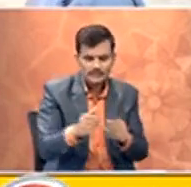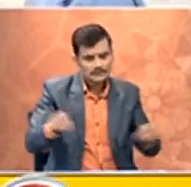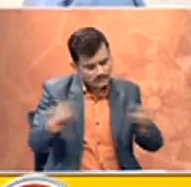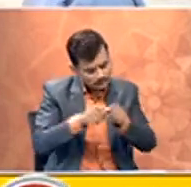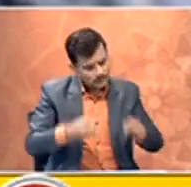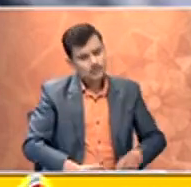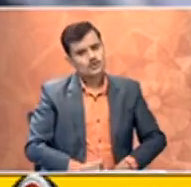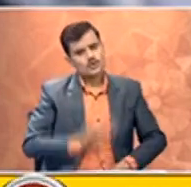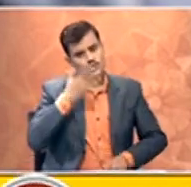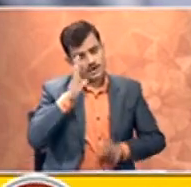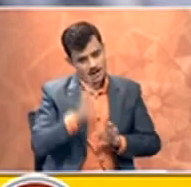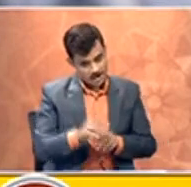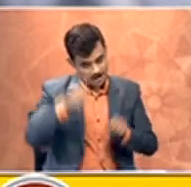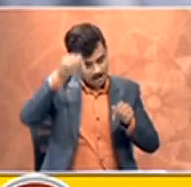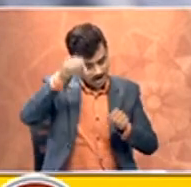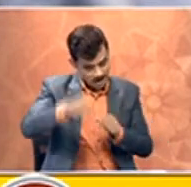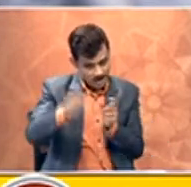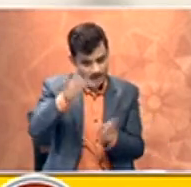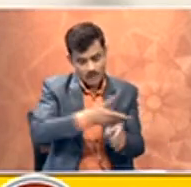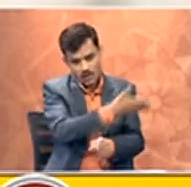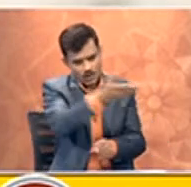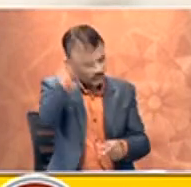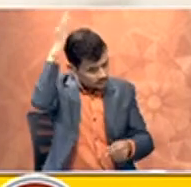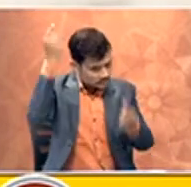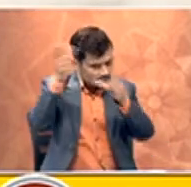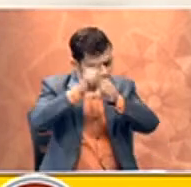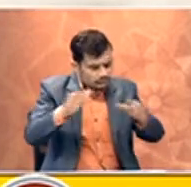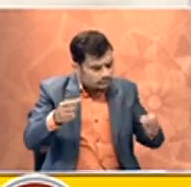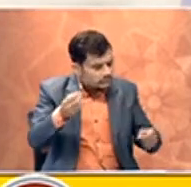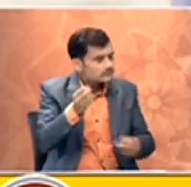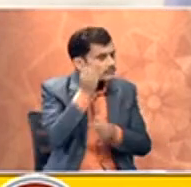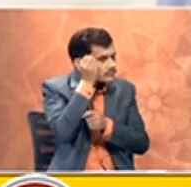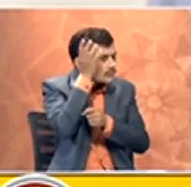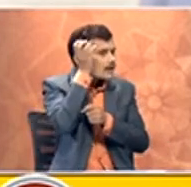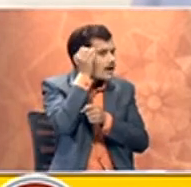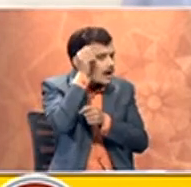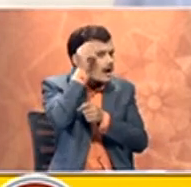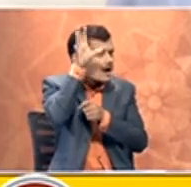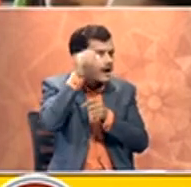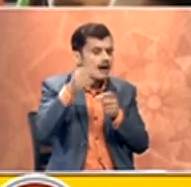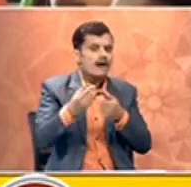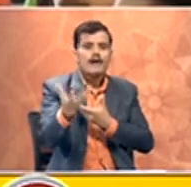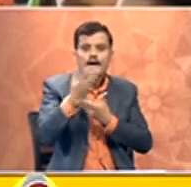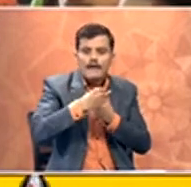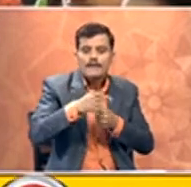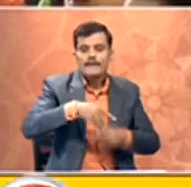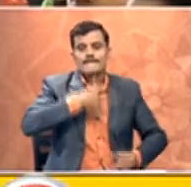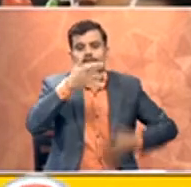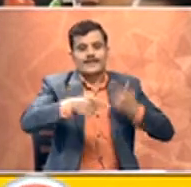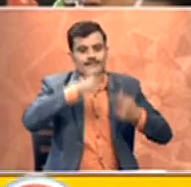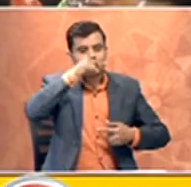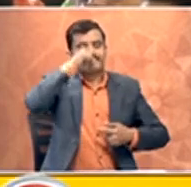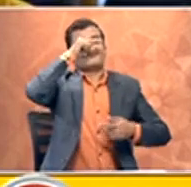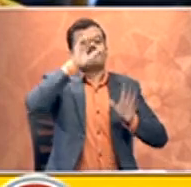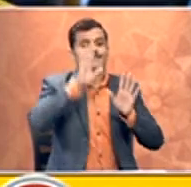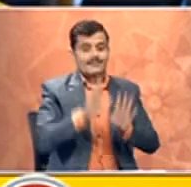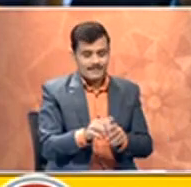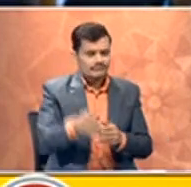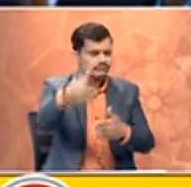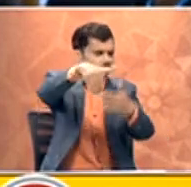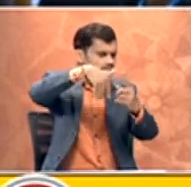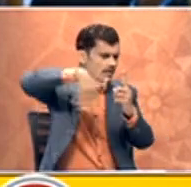है कि आज लोगों में संस्कृत को लेकर जागरूकता और गर्व का भाव बढ़ा है। इसके